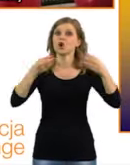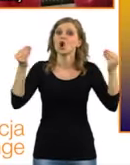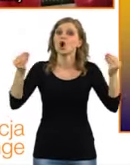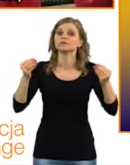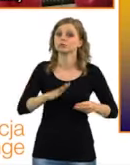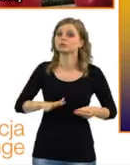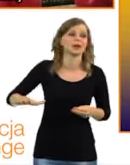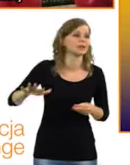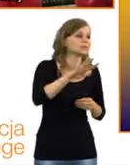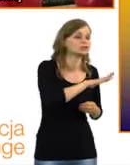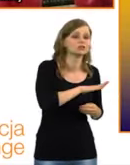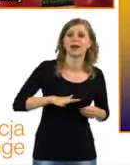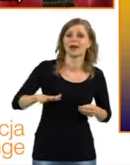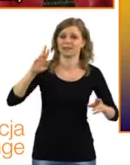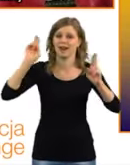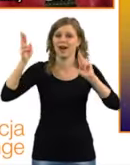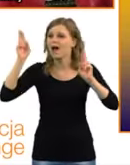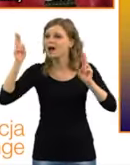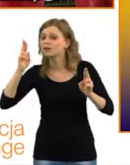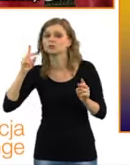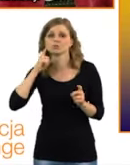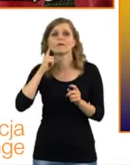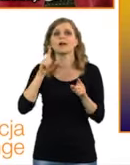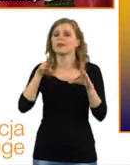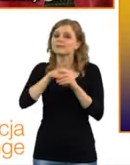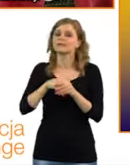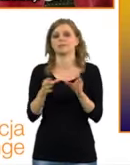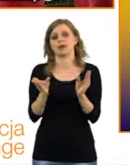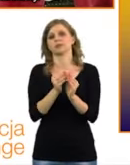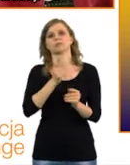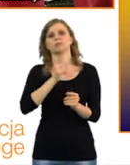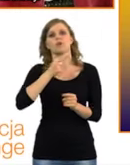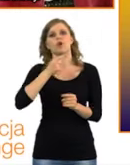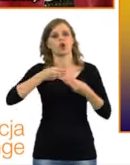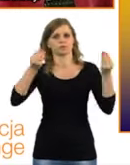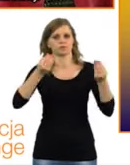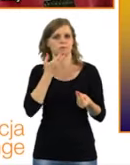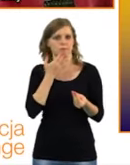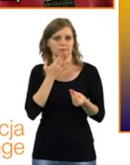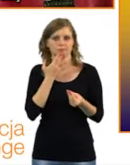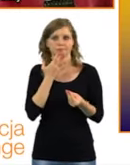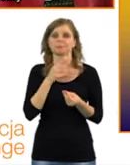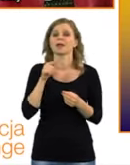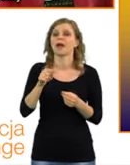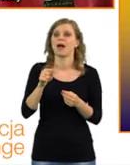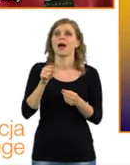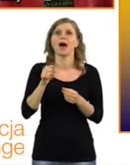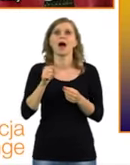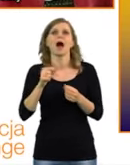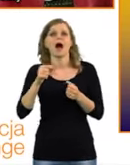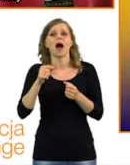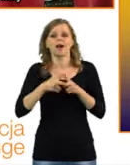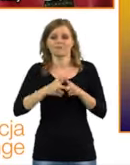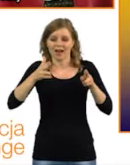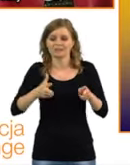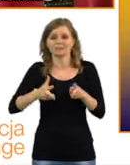Rozwój przestrzennej reaktywności słuchowej przebiega równocześnie z rozwojem mowy. Poznanie faz rozwoju mowy